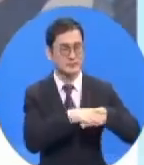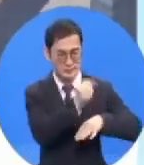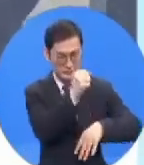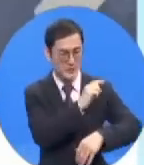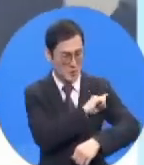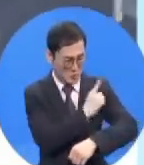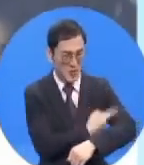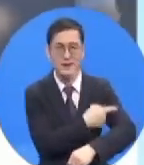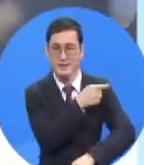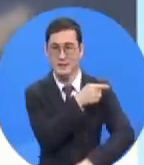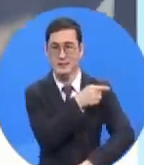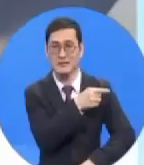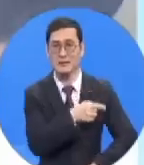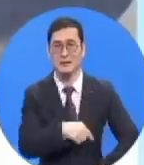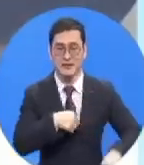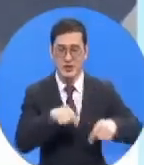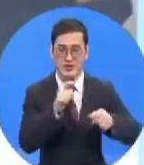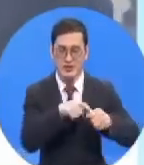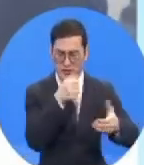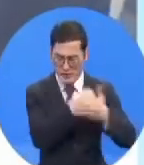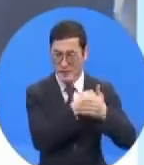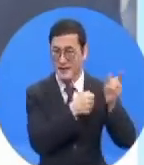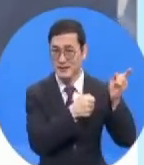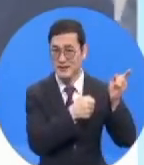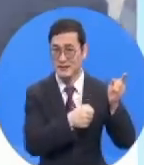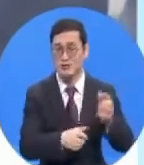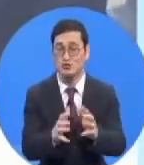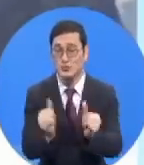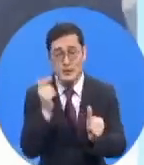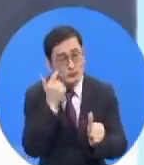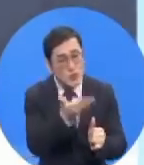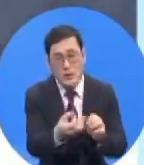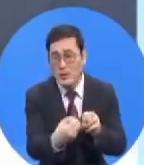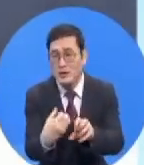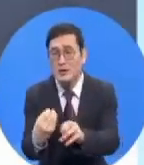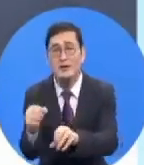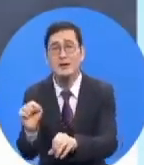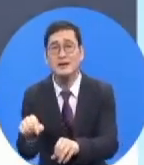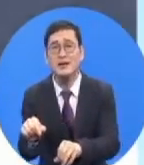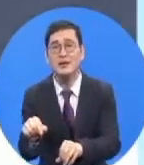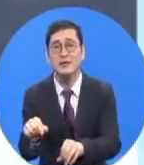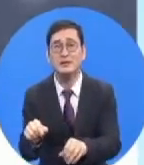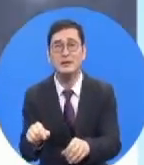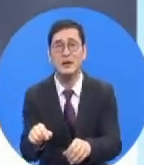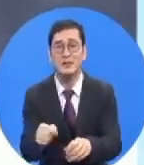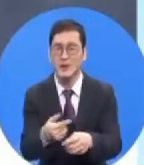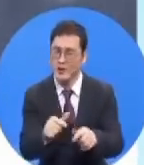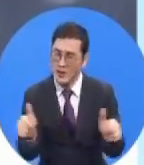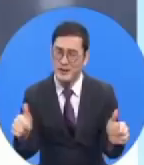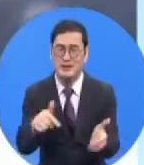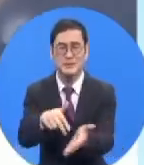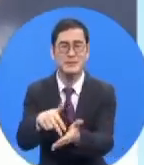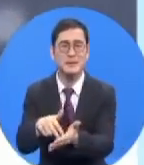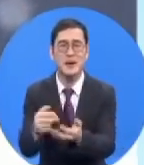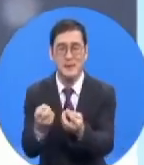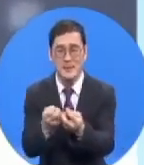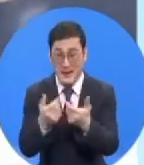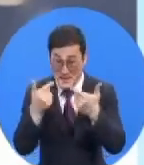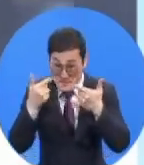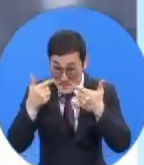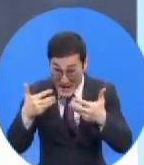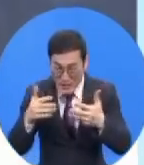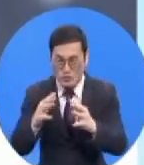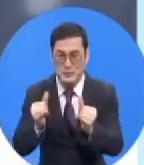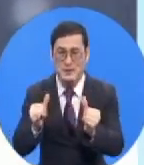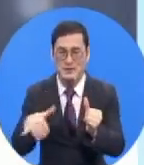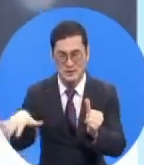행위로서의 정치적인 결단이고 네. 여론조사라는 거는 그 샘플이라든지 방법의 한계, 단편적인 그 한계 때문에 네. 정확한 어떤 그